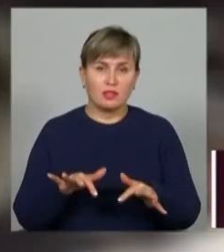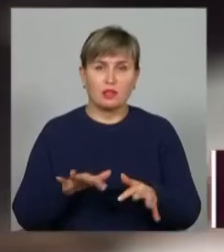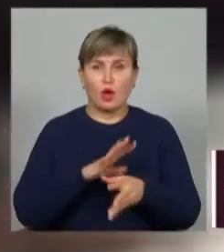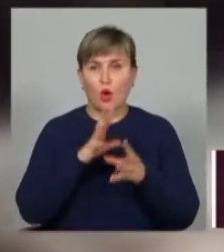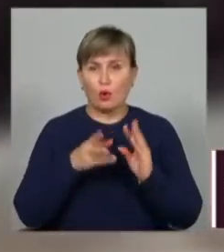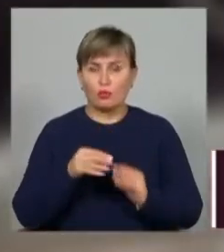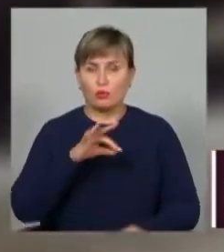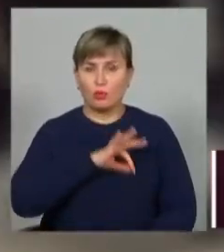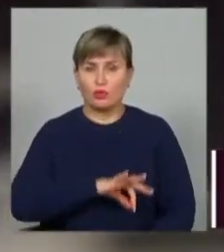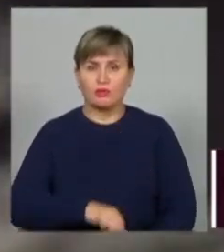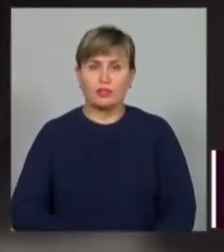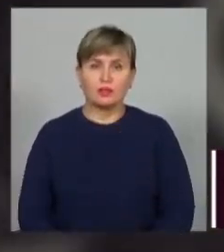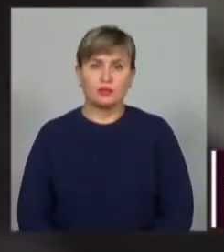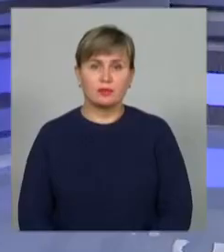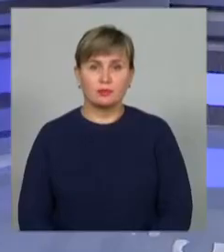общего пользования.